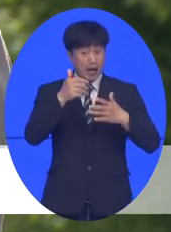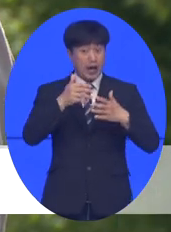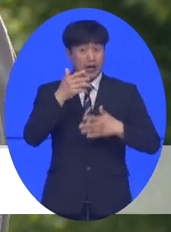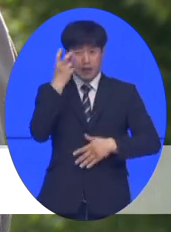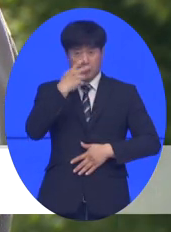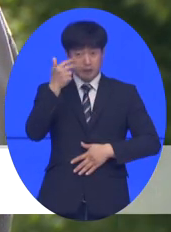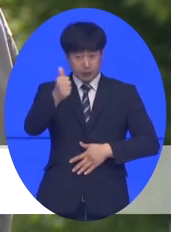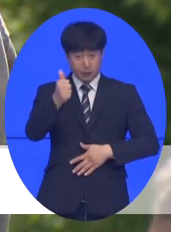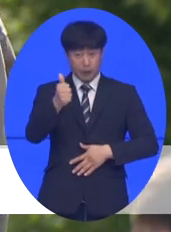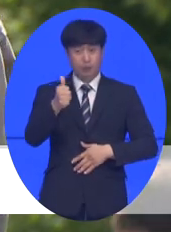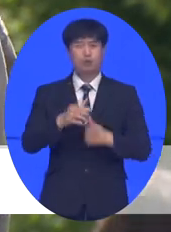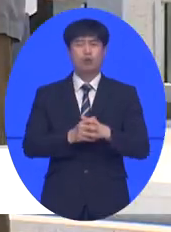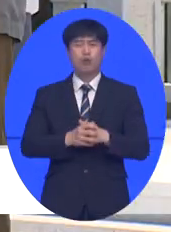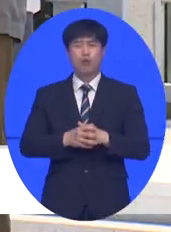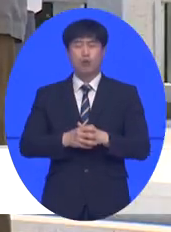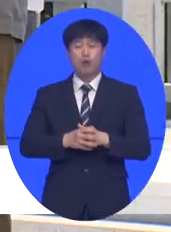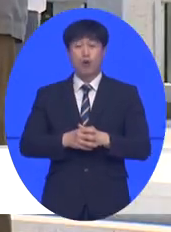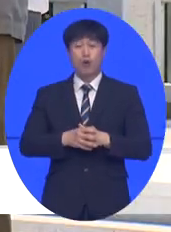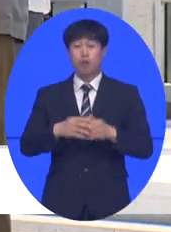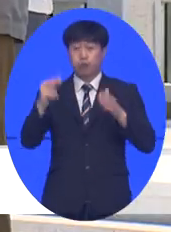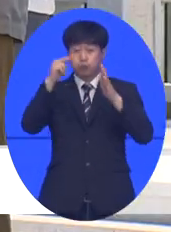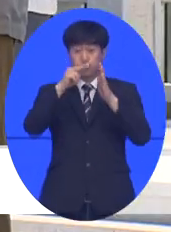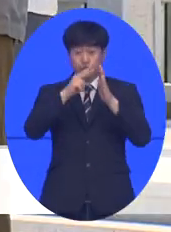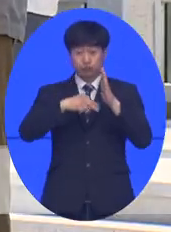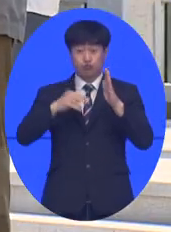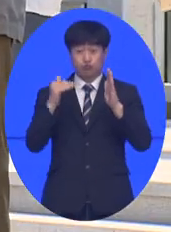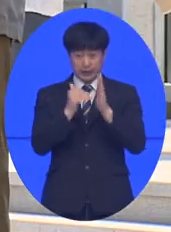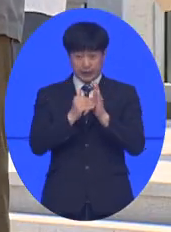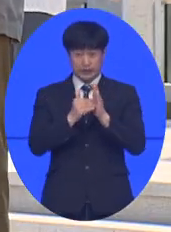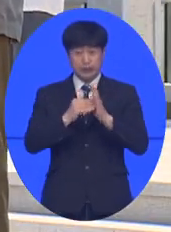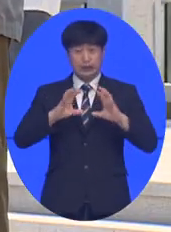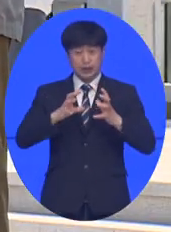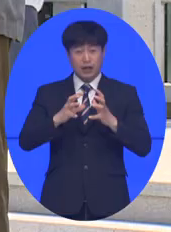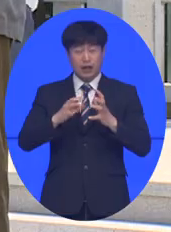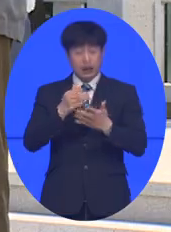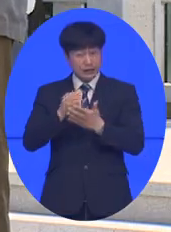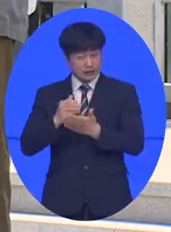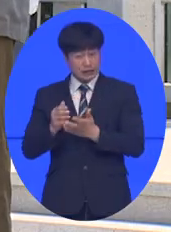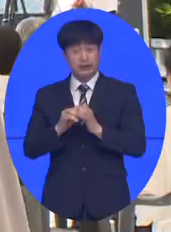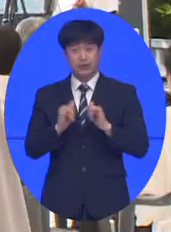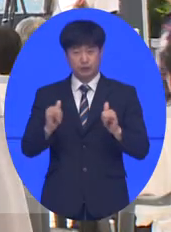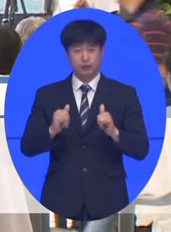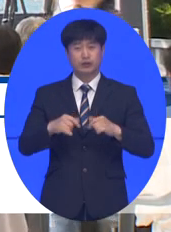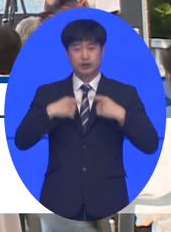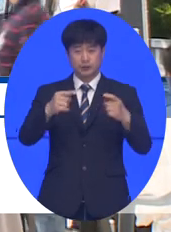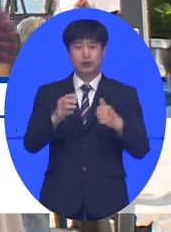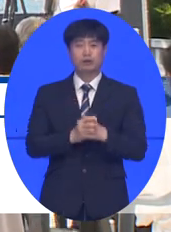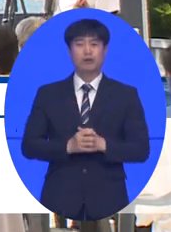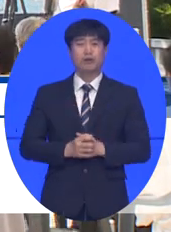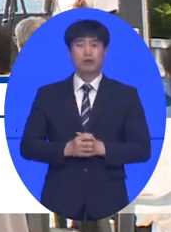이신, 뉴질랜드 문학과 수주 등 다섯 명의 해외 예술인도 자리에 함께했습니다.